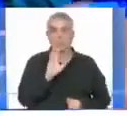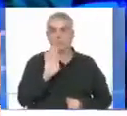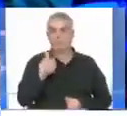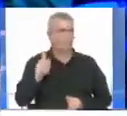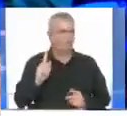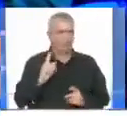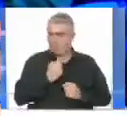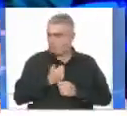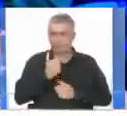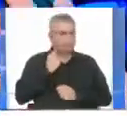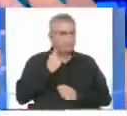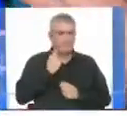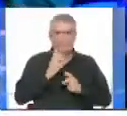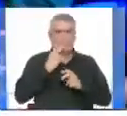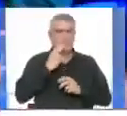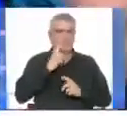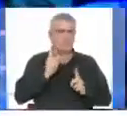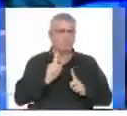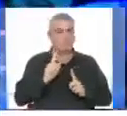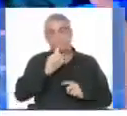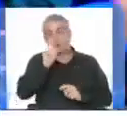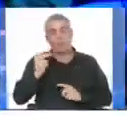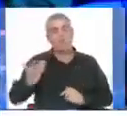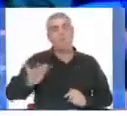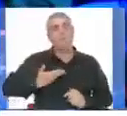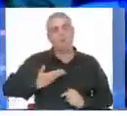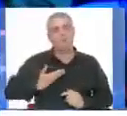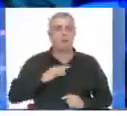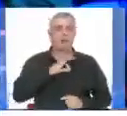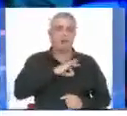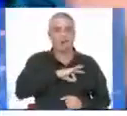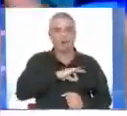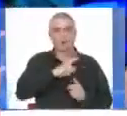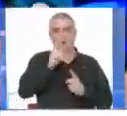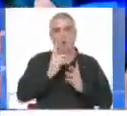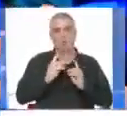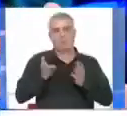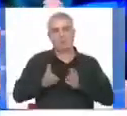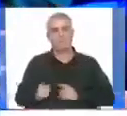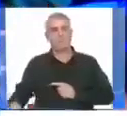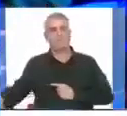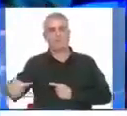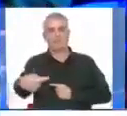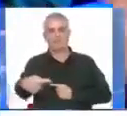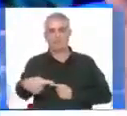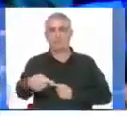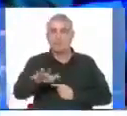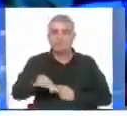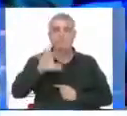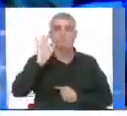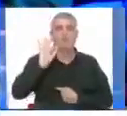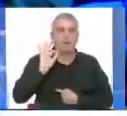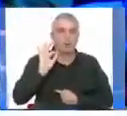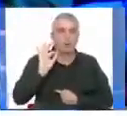נתניהו, לא שמפניות וסיגרים. אולי הוא מקבל טובות הנאה, אולי דרך הבן שלו. ואז גילו...